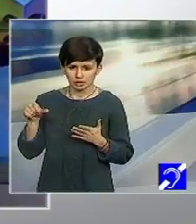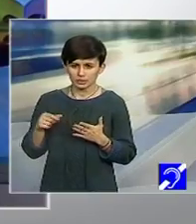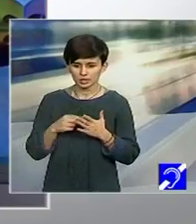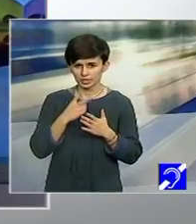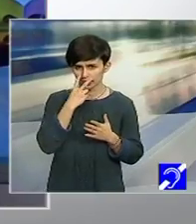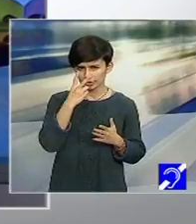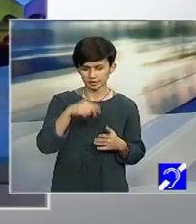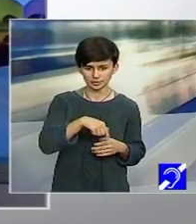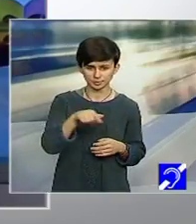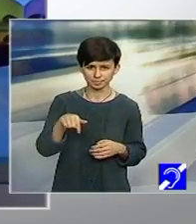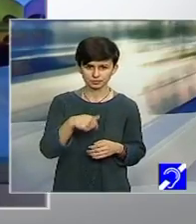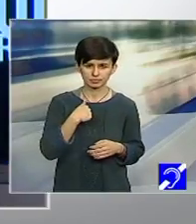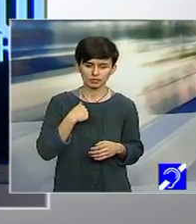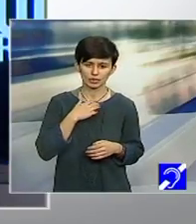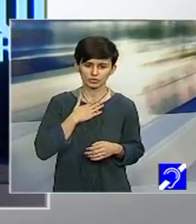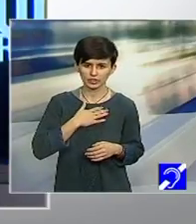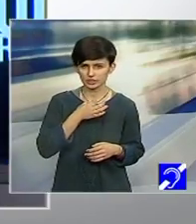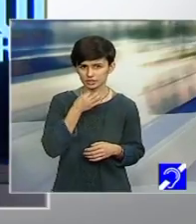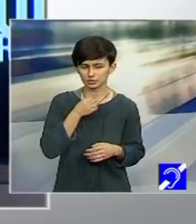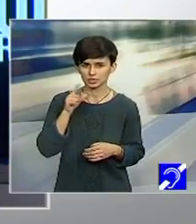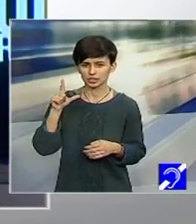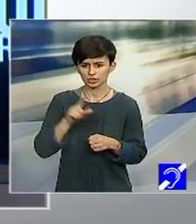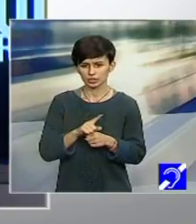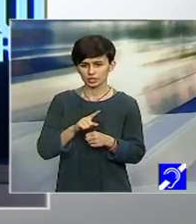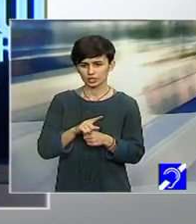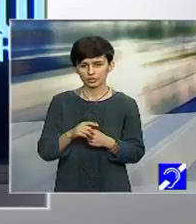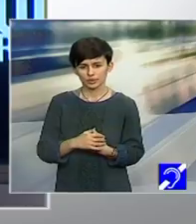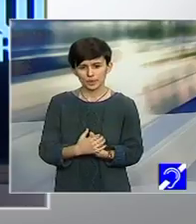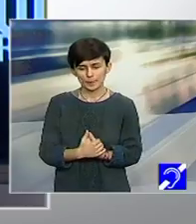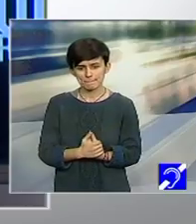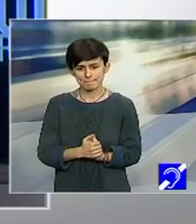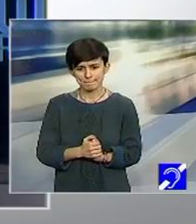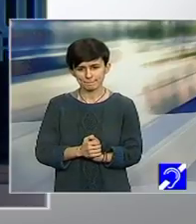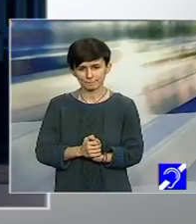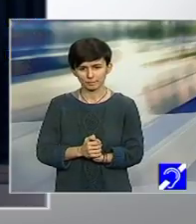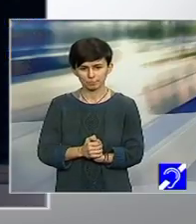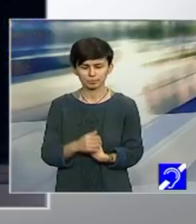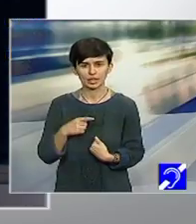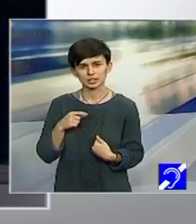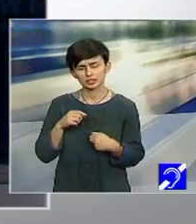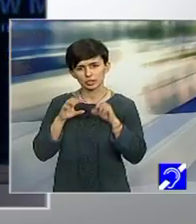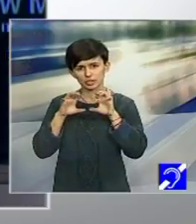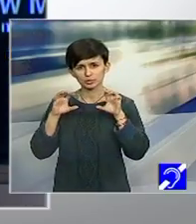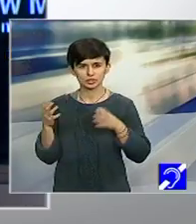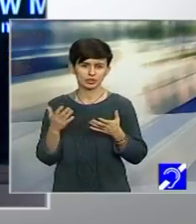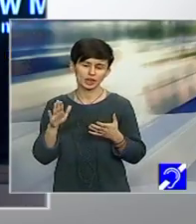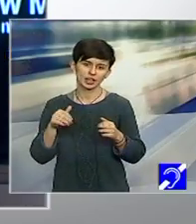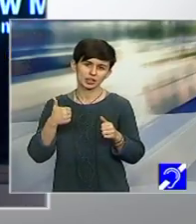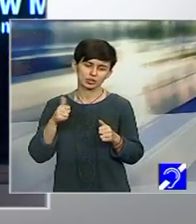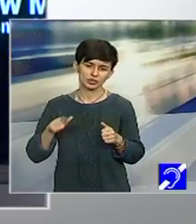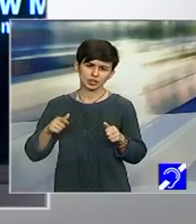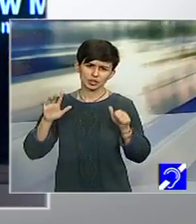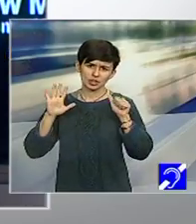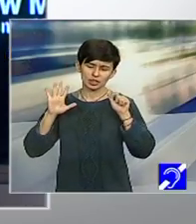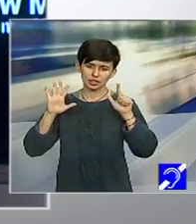vizionează, vreau să subliniez două lucruri. Este un muzeu care în momentul de față are 1,7 milioane de vizitatori pe an și este